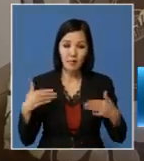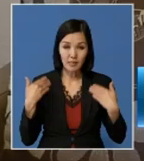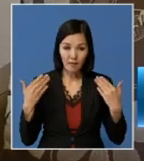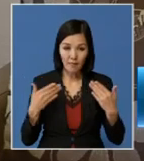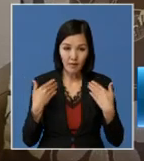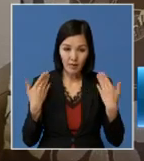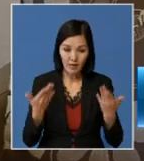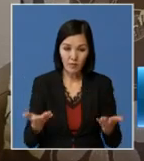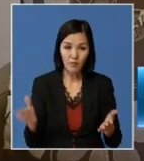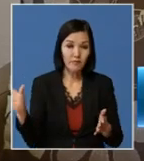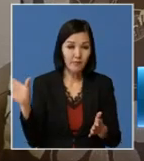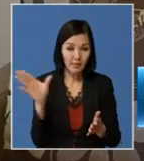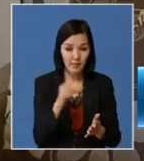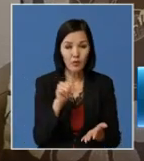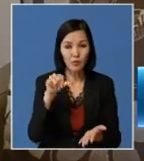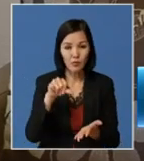всех участников